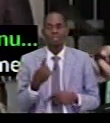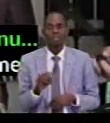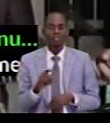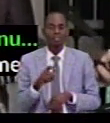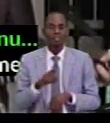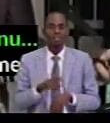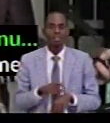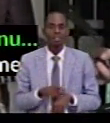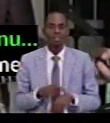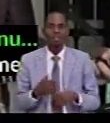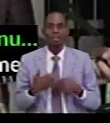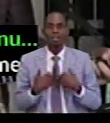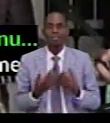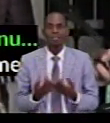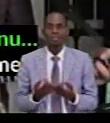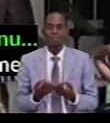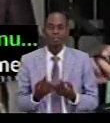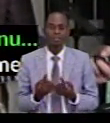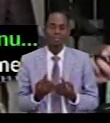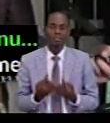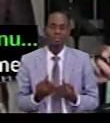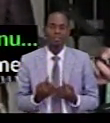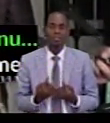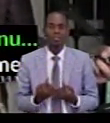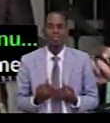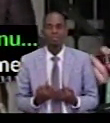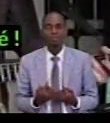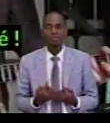le temps est venu